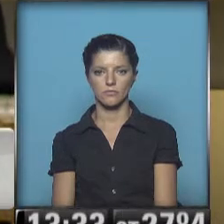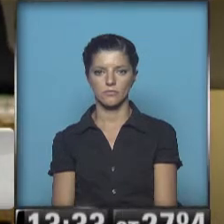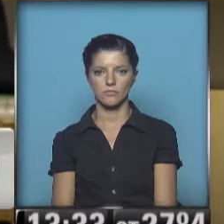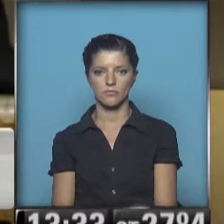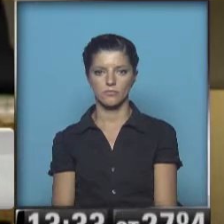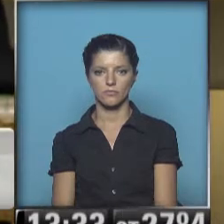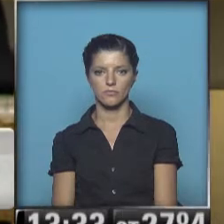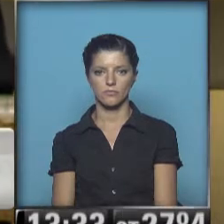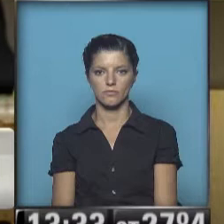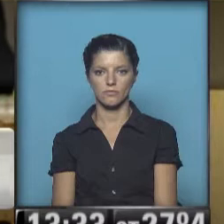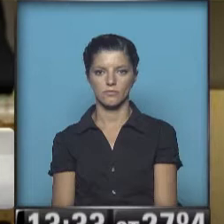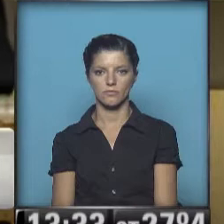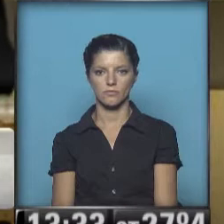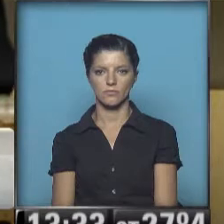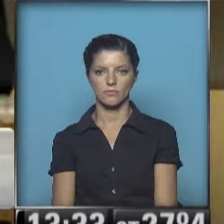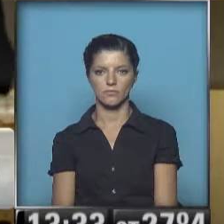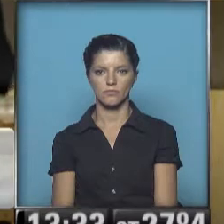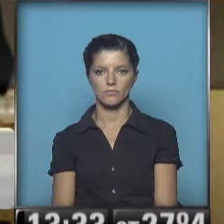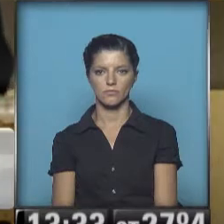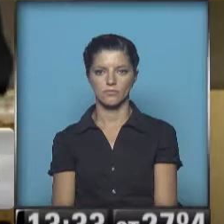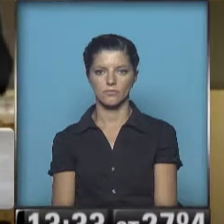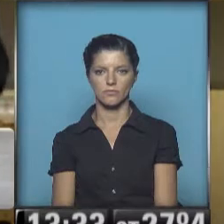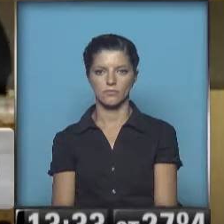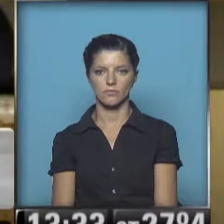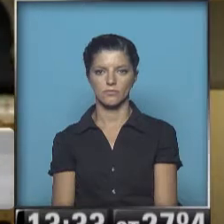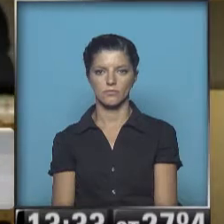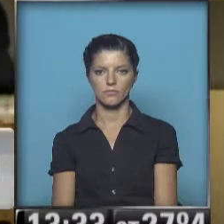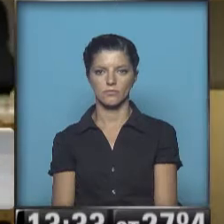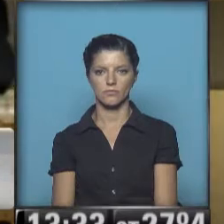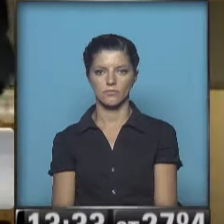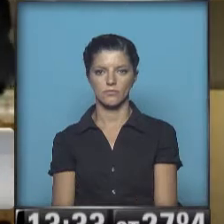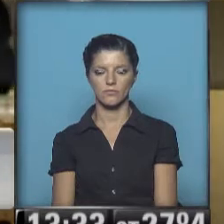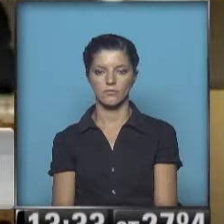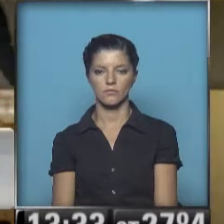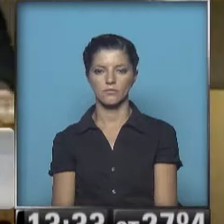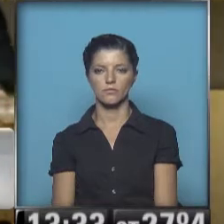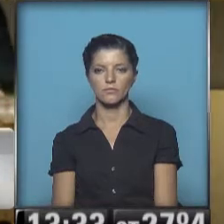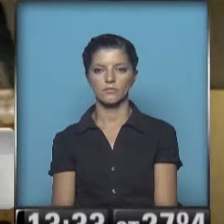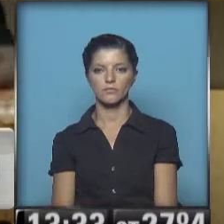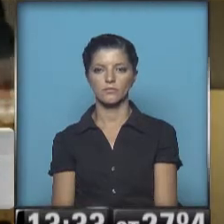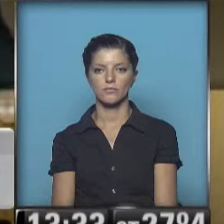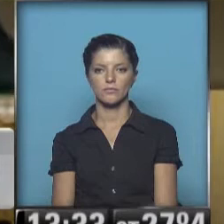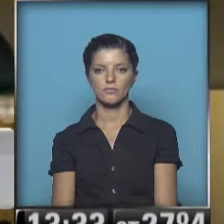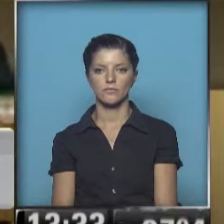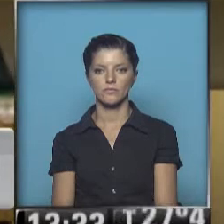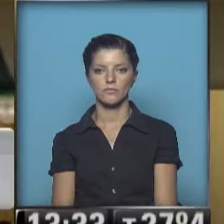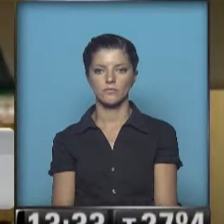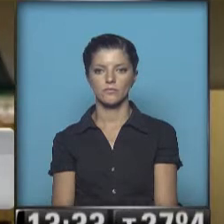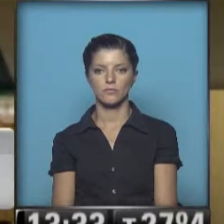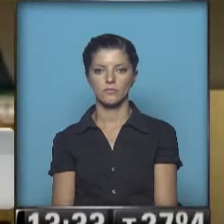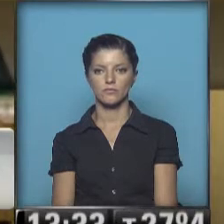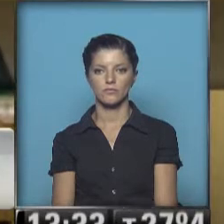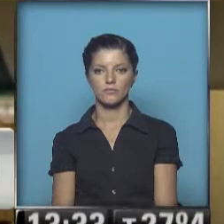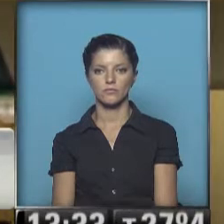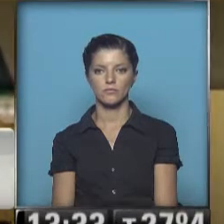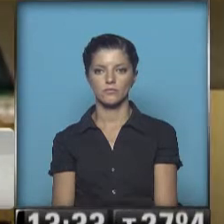açmaya açık olduğumuzu vurgulamak istiyorum. Ve Sayın Papa'yı da bu tür yanlışlara